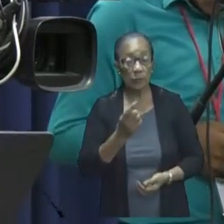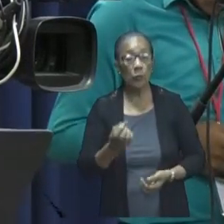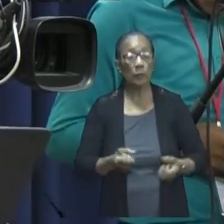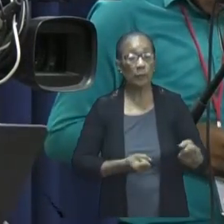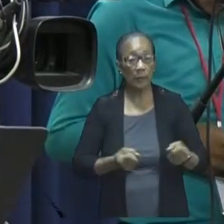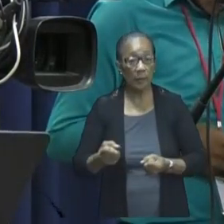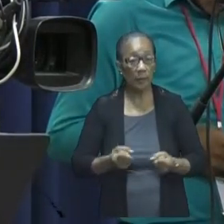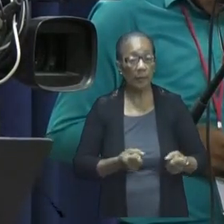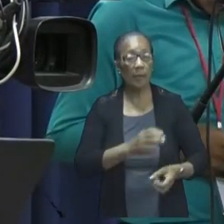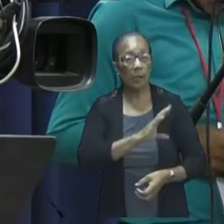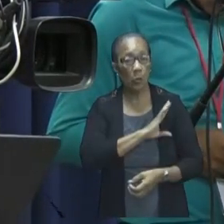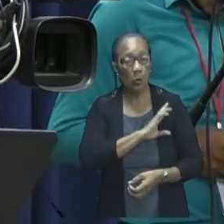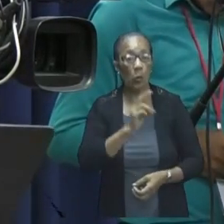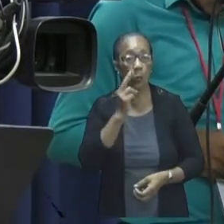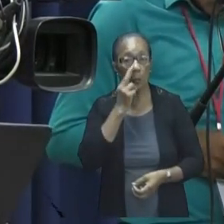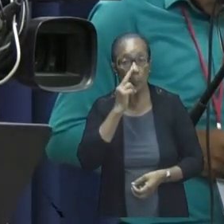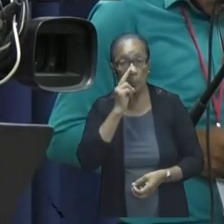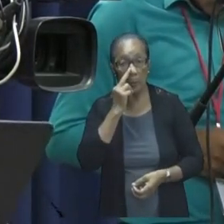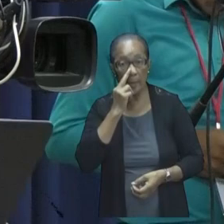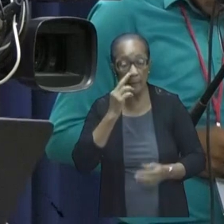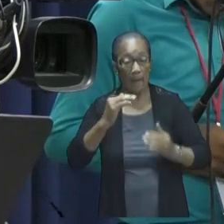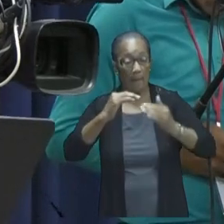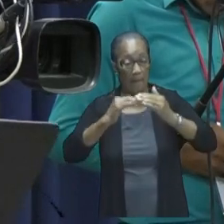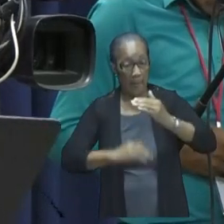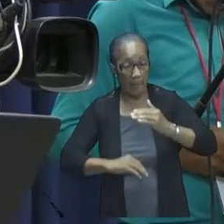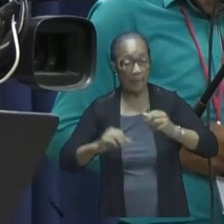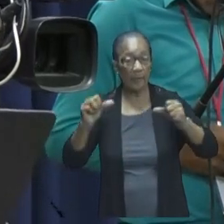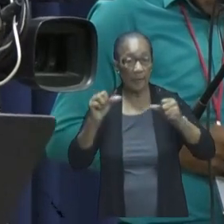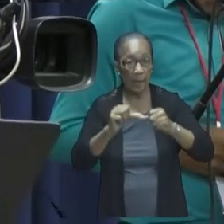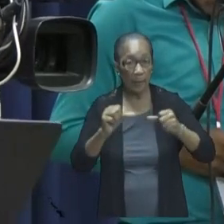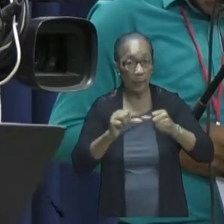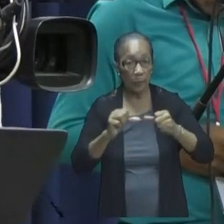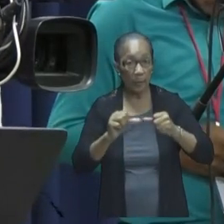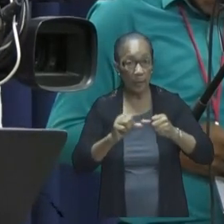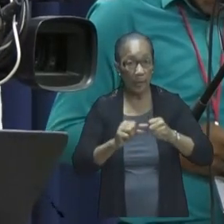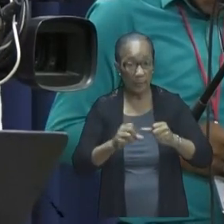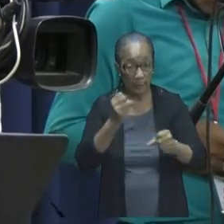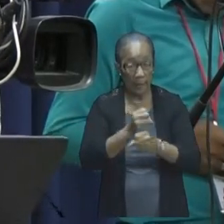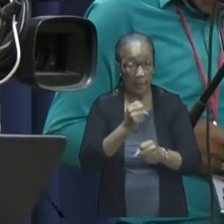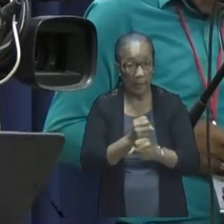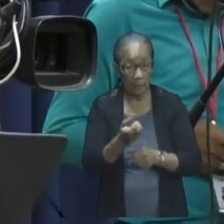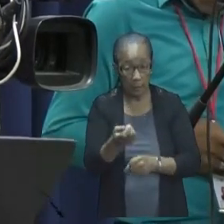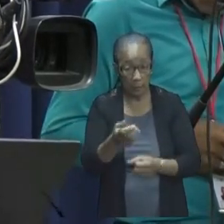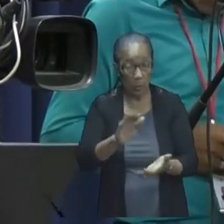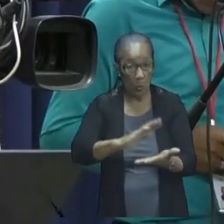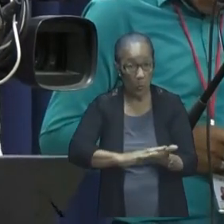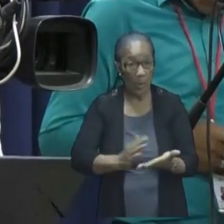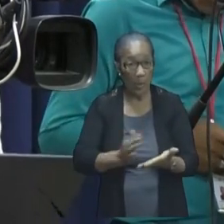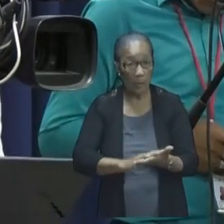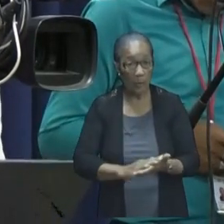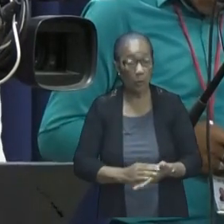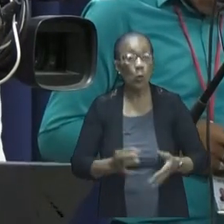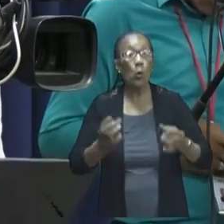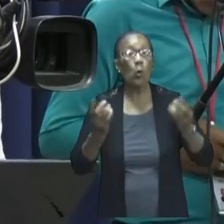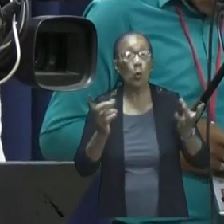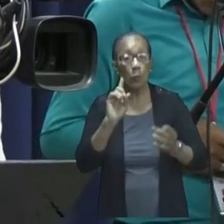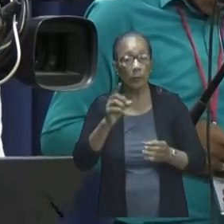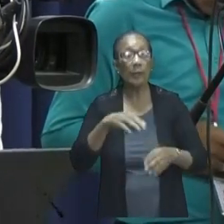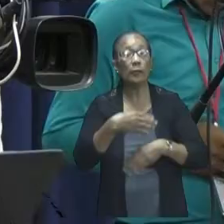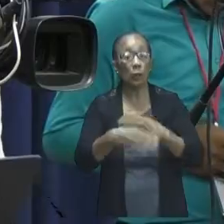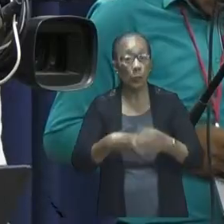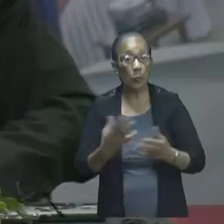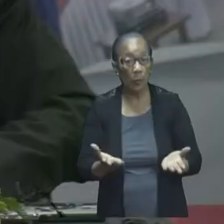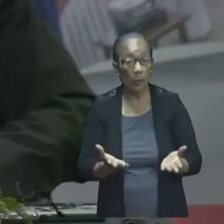probeert minder ambtenaren op de loonlijst te krijgen en zo ja hoe moet dat dan gebeuren